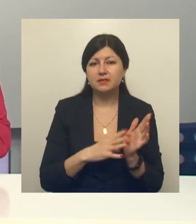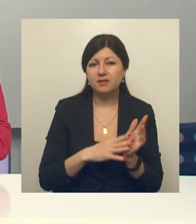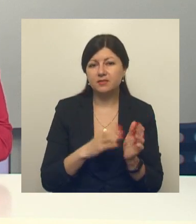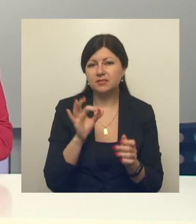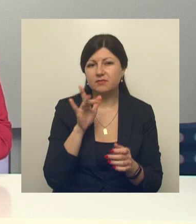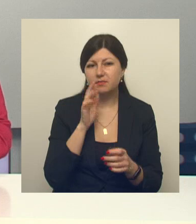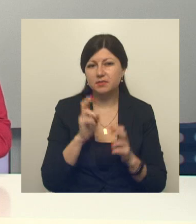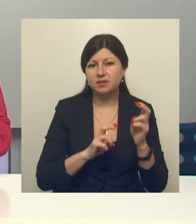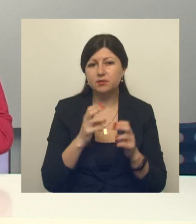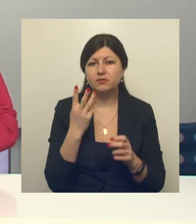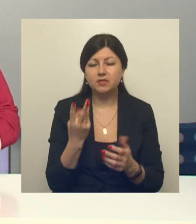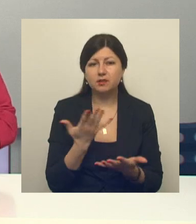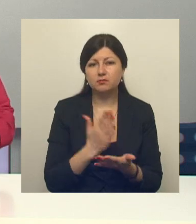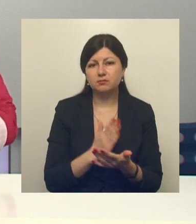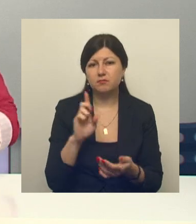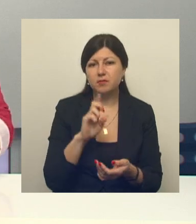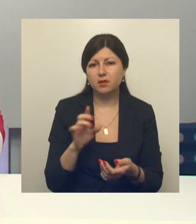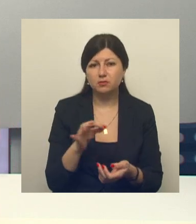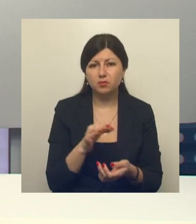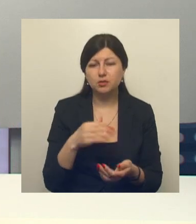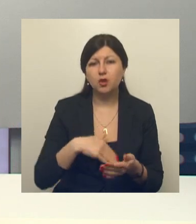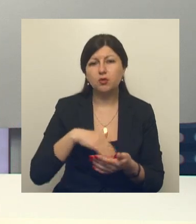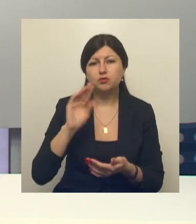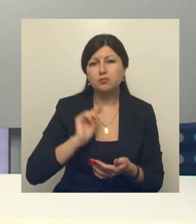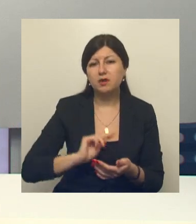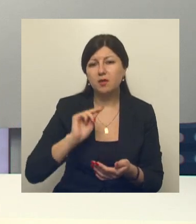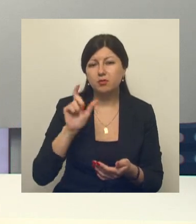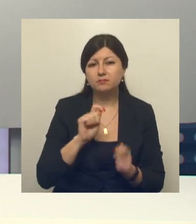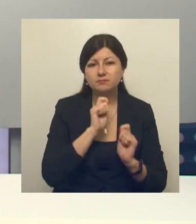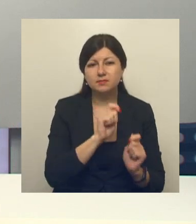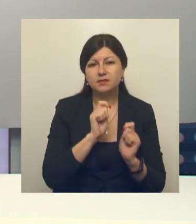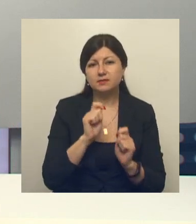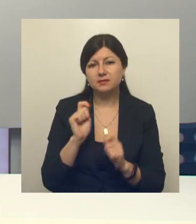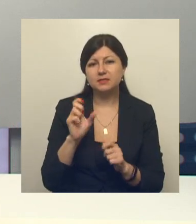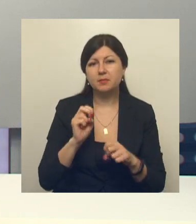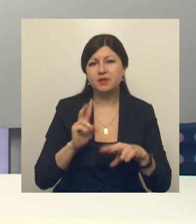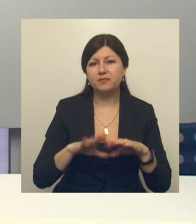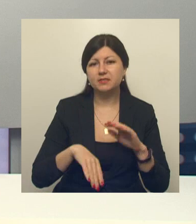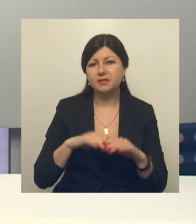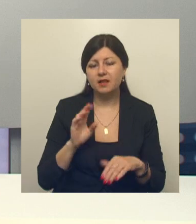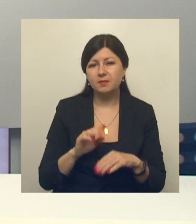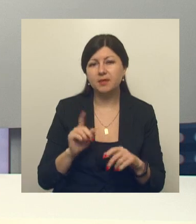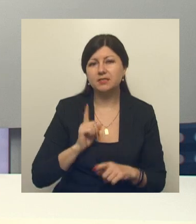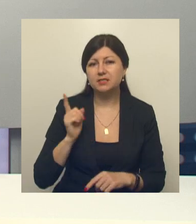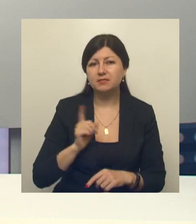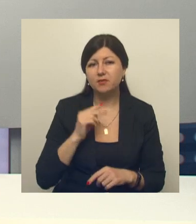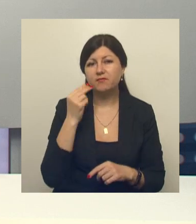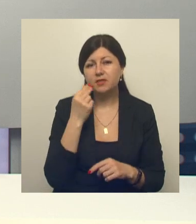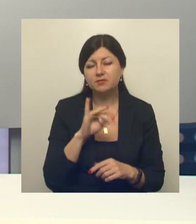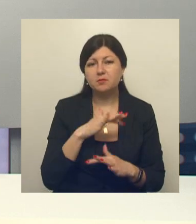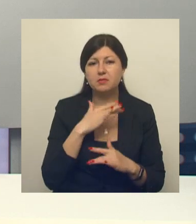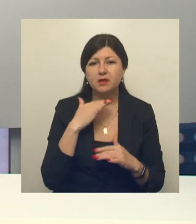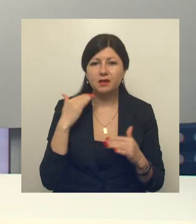3 из которых находятся в Белгородской области. Лучшим работникам вручили награды за профессиональное мастерство, эффективность и